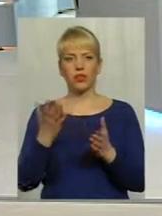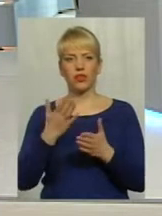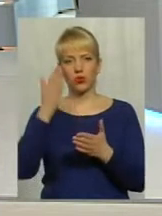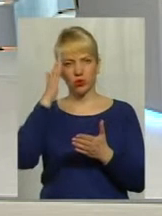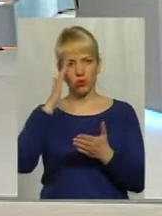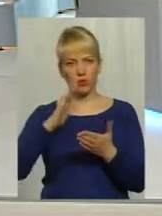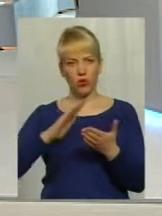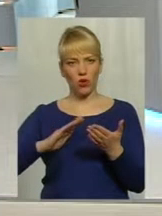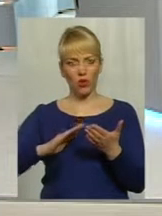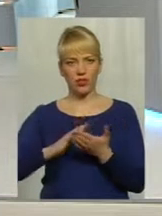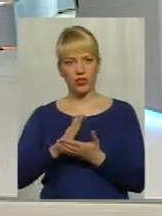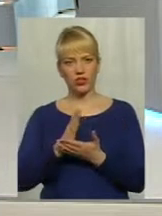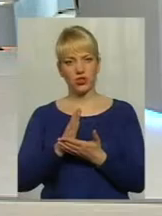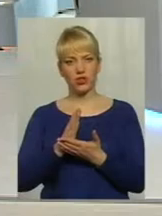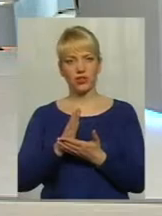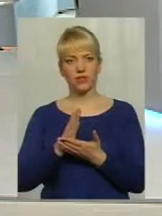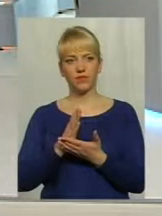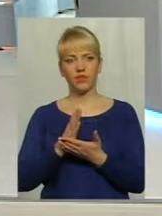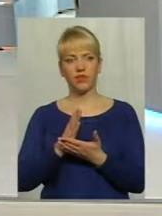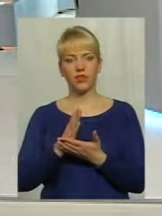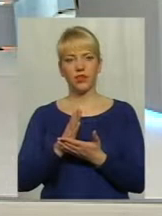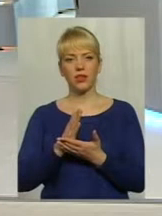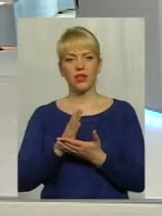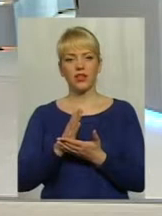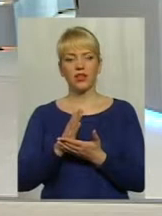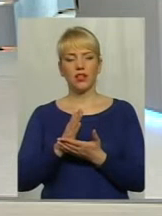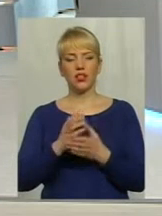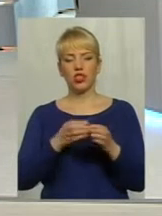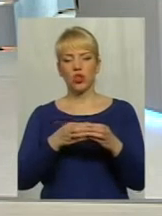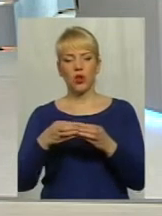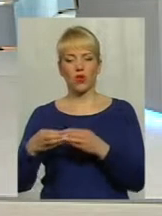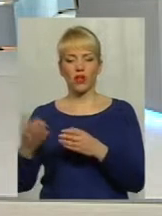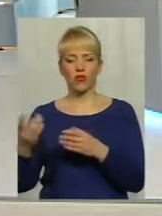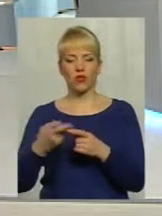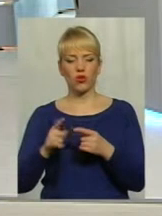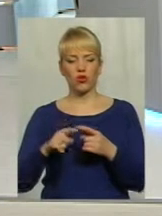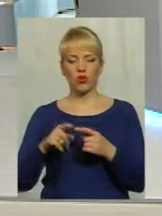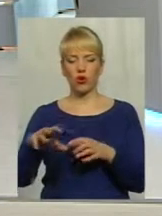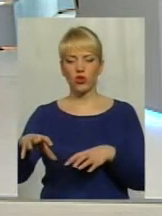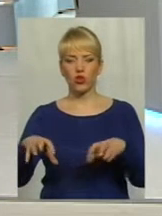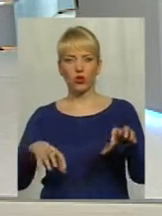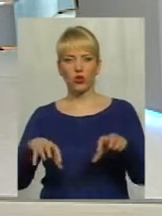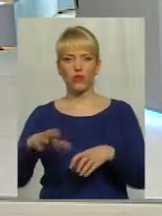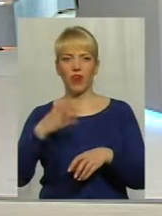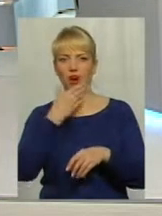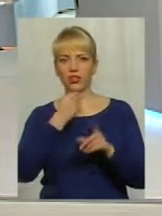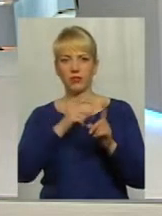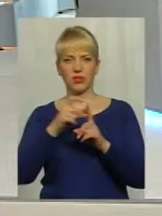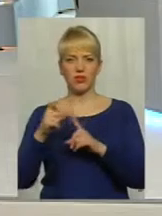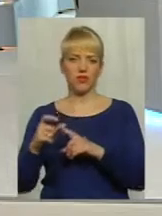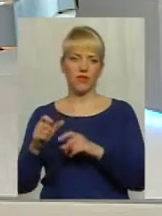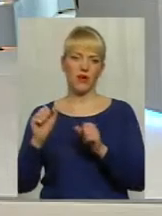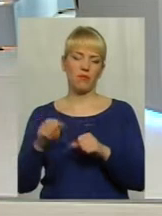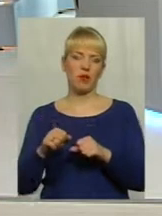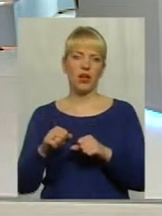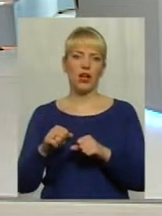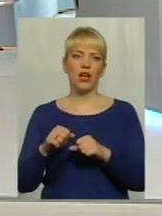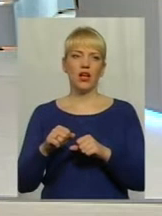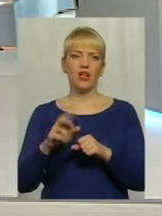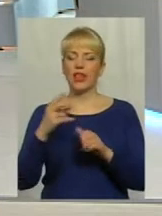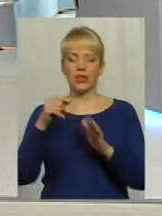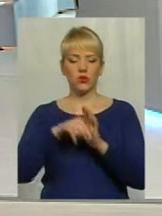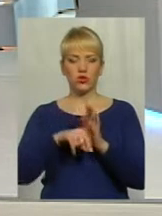слоях оцього жанглювання гарними словами, можливо, навіть деколи діями, але не